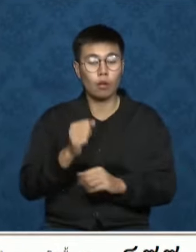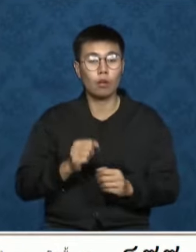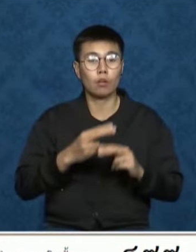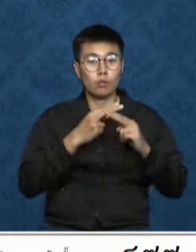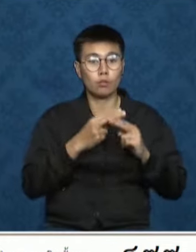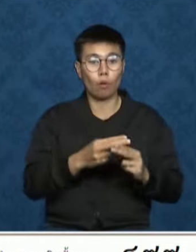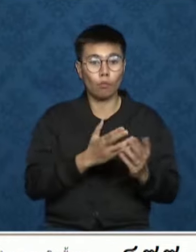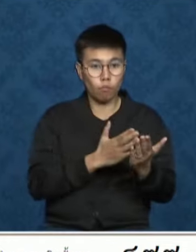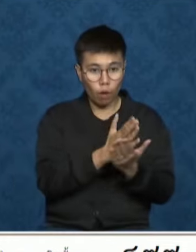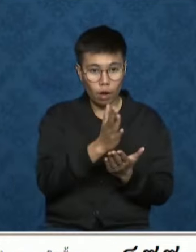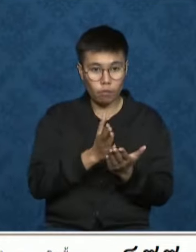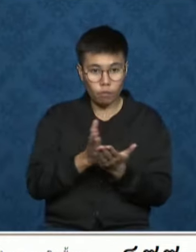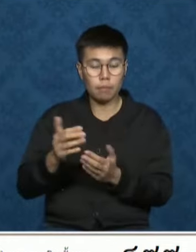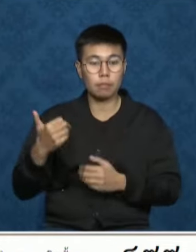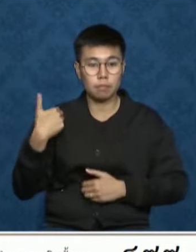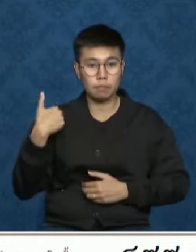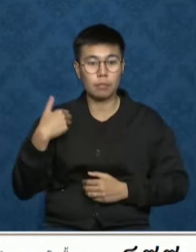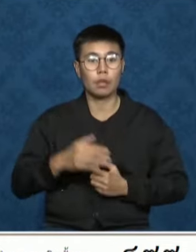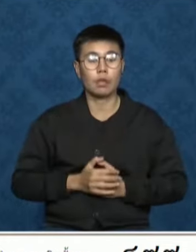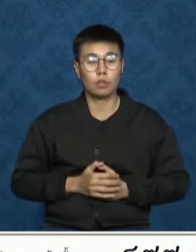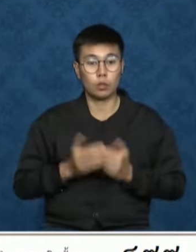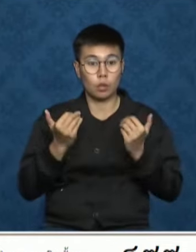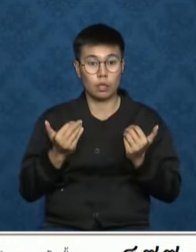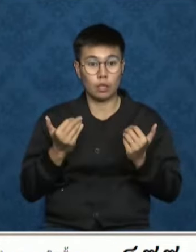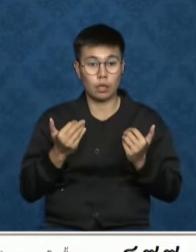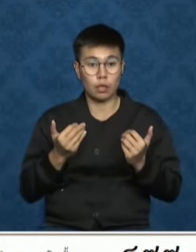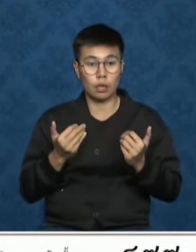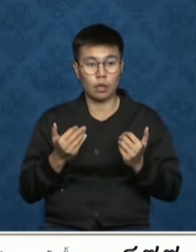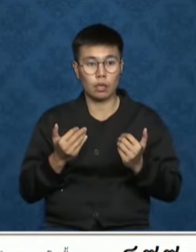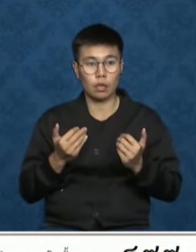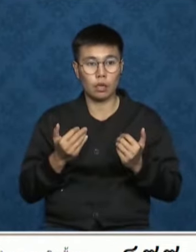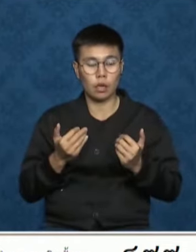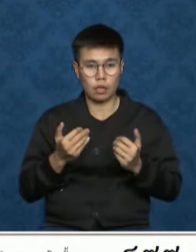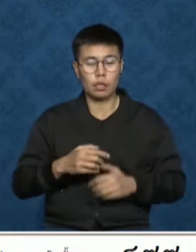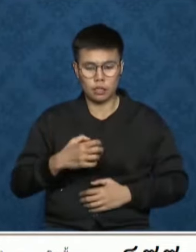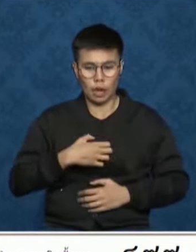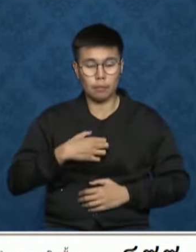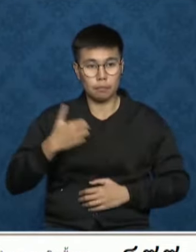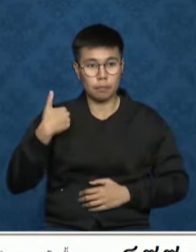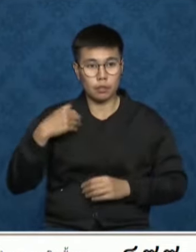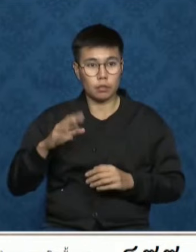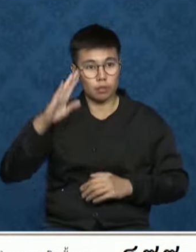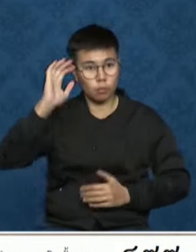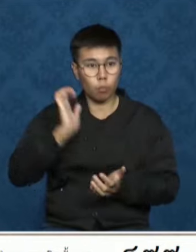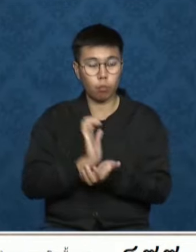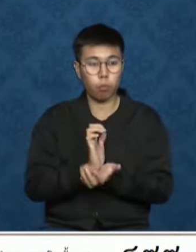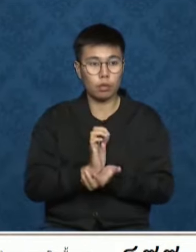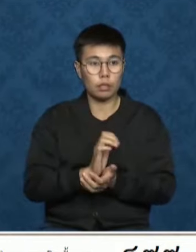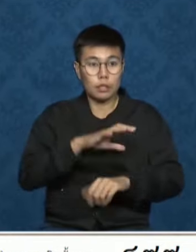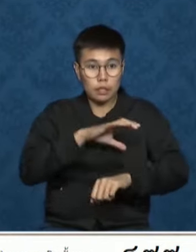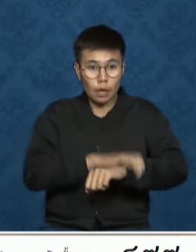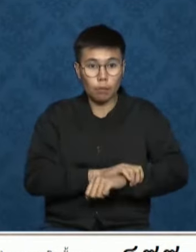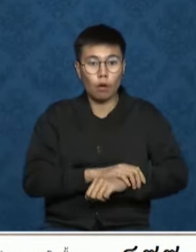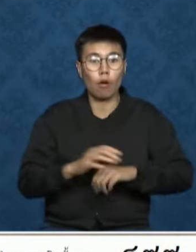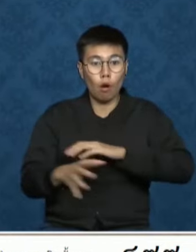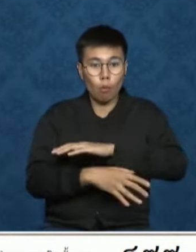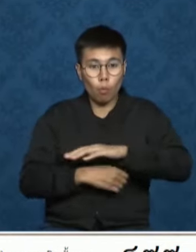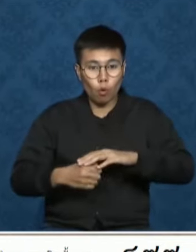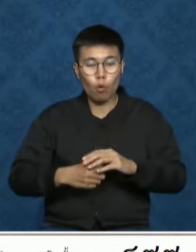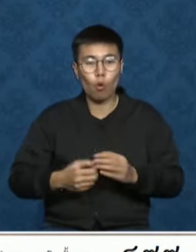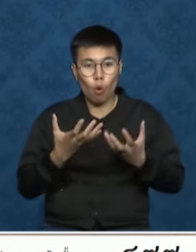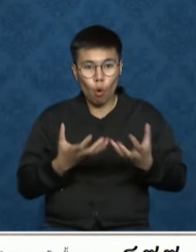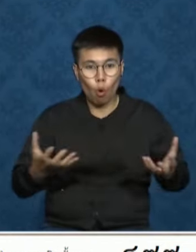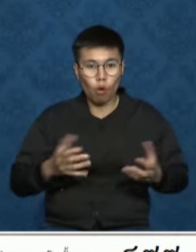ี้ อยากให้ศึกษาถเวลาหรอยังที่เราจะตงกองปรบขนมาตำรวจจับไวก็ C constru of color mean